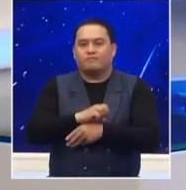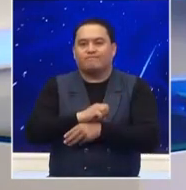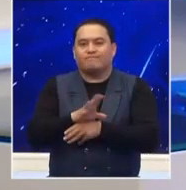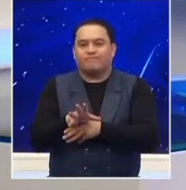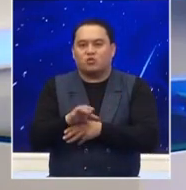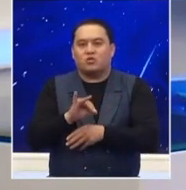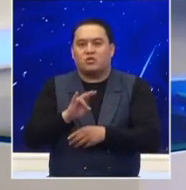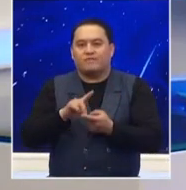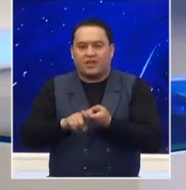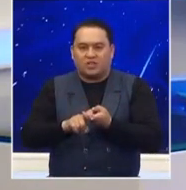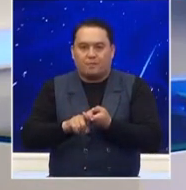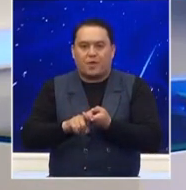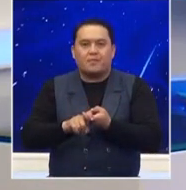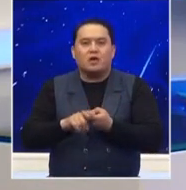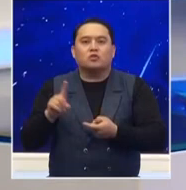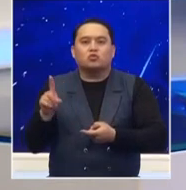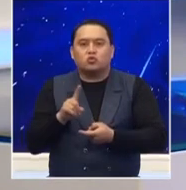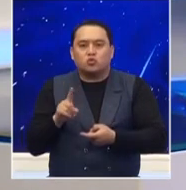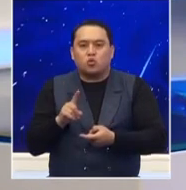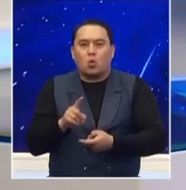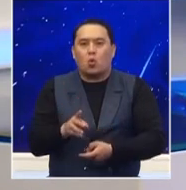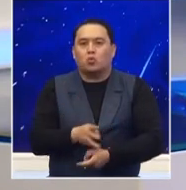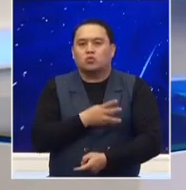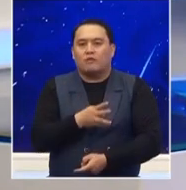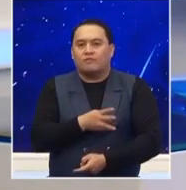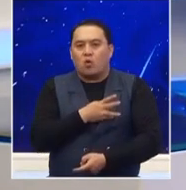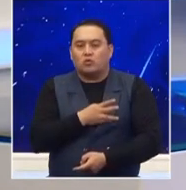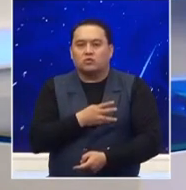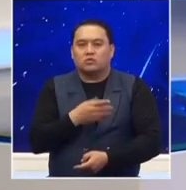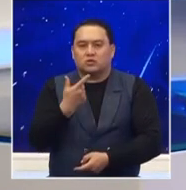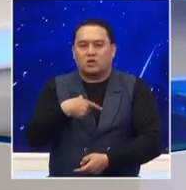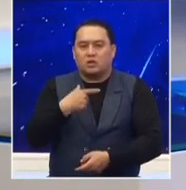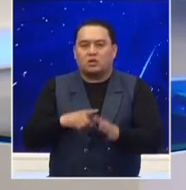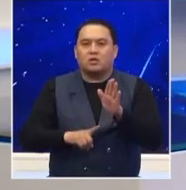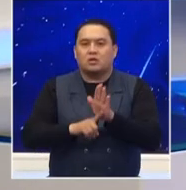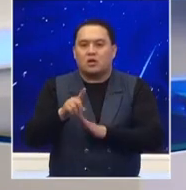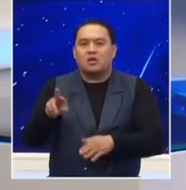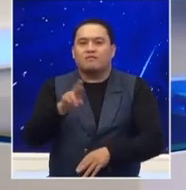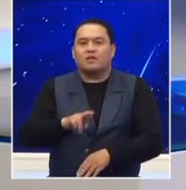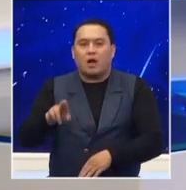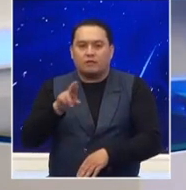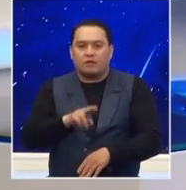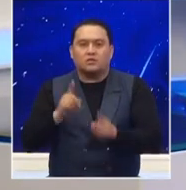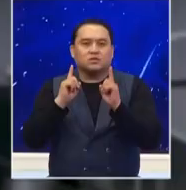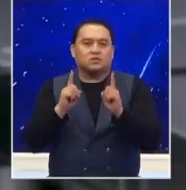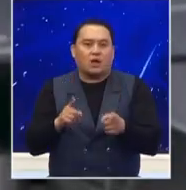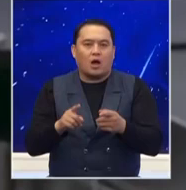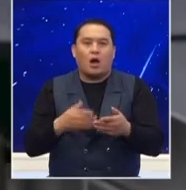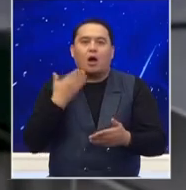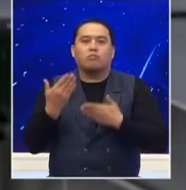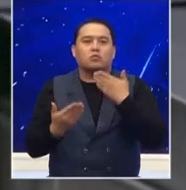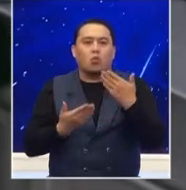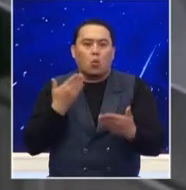коронавирусной инфекции. Ожидается, что добровольная вакцинация всех желающих начнется уже в январе. Но согласно